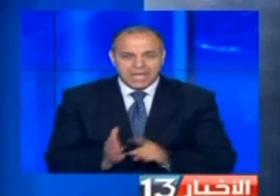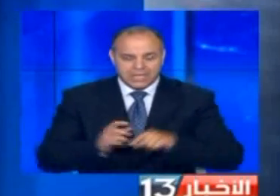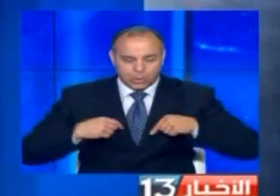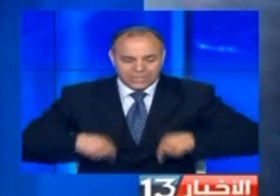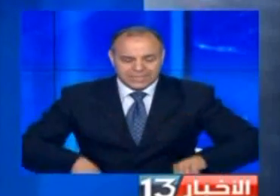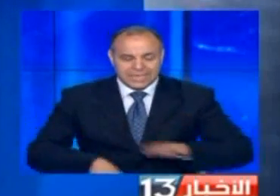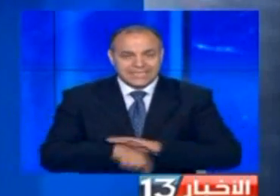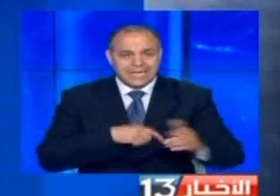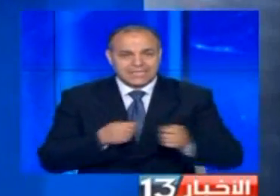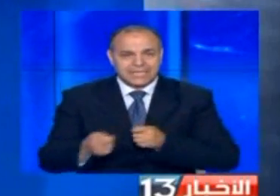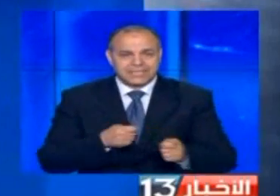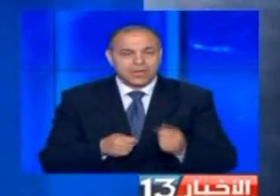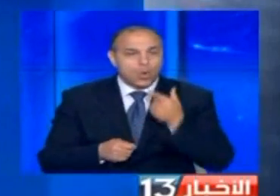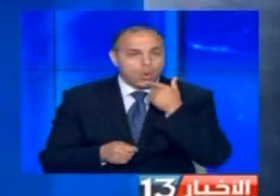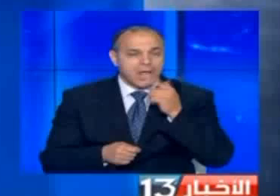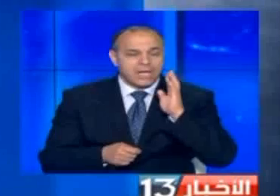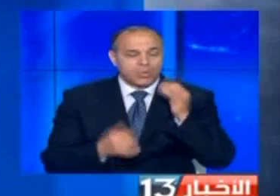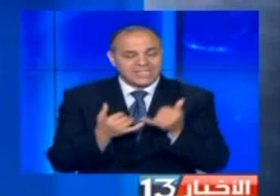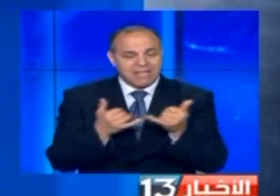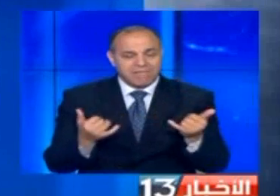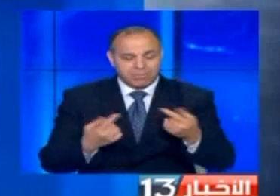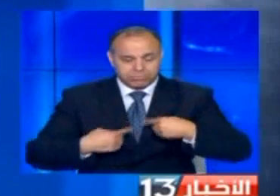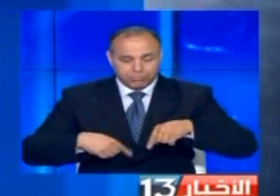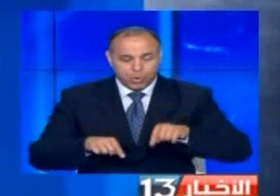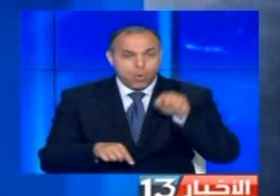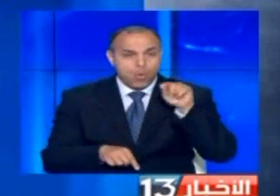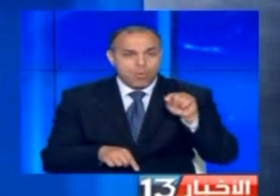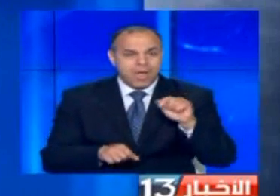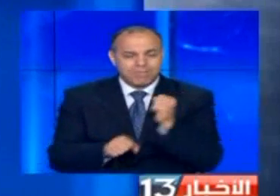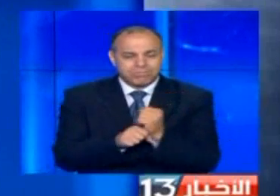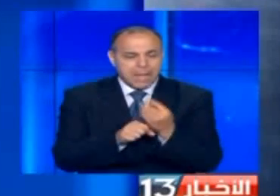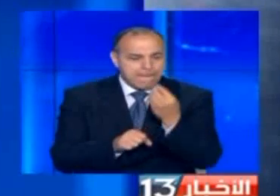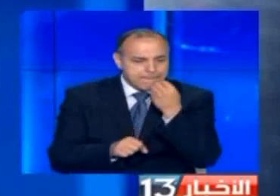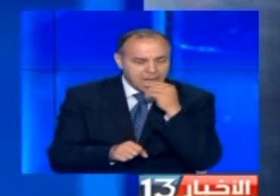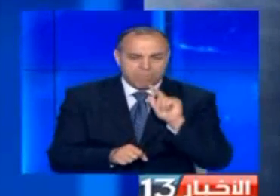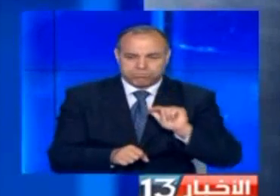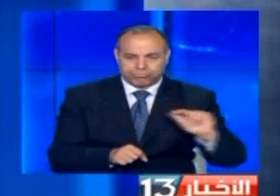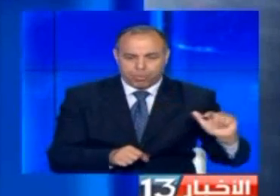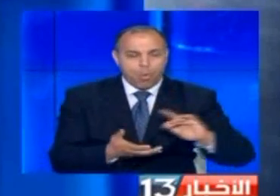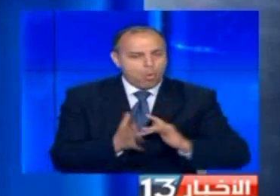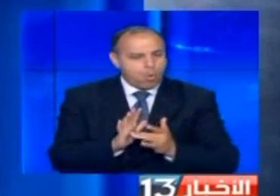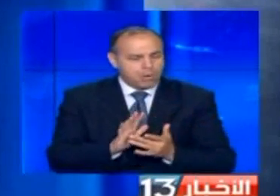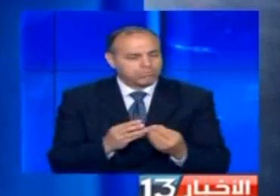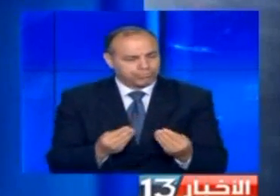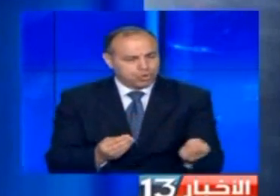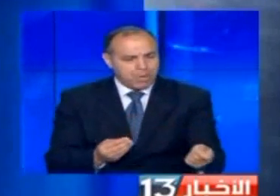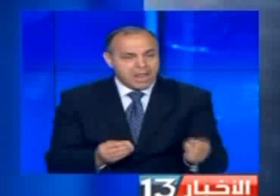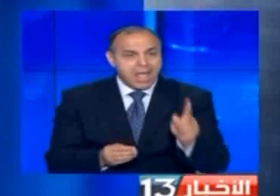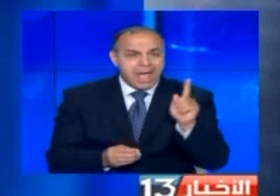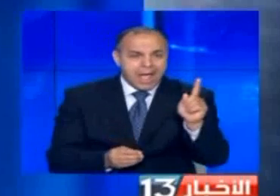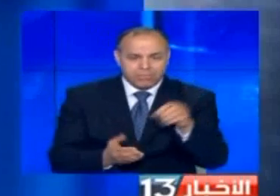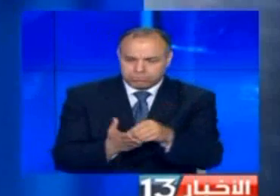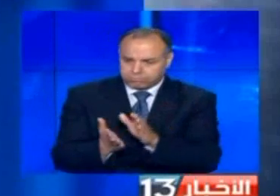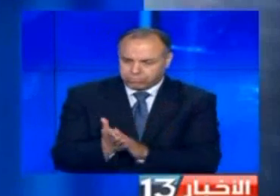الصناعه وتجاره زياد العذاري في ندوه صحفيه عقدها اليوم ان المنتوجات الغذائيه متوفره بكميات معقوله دون